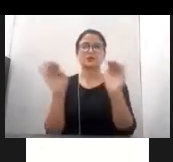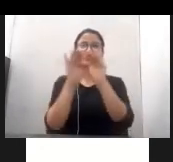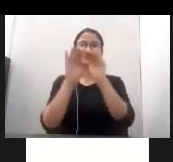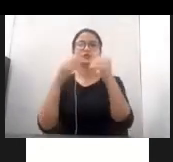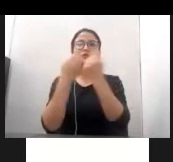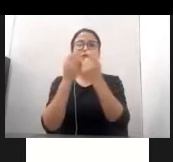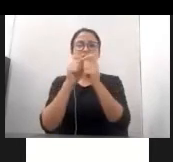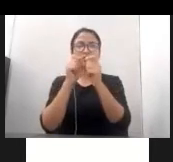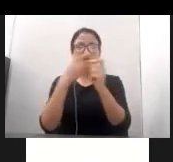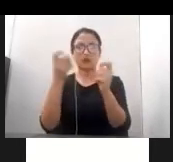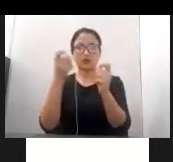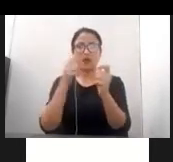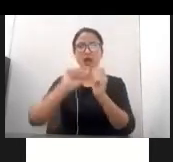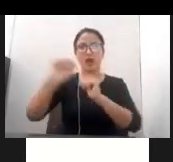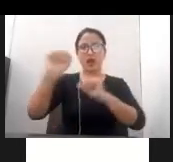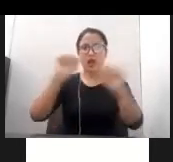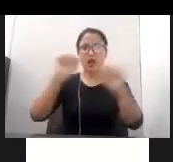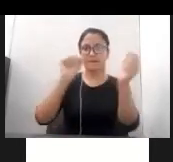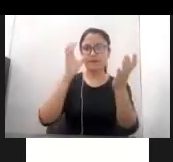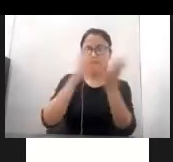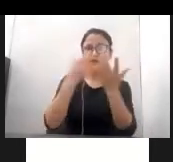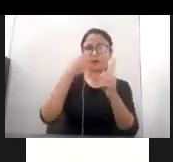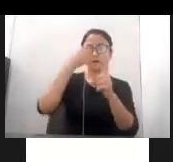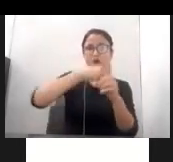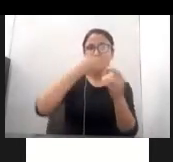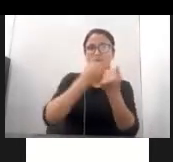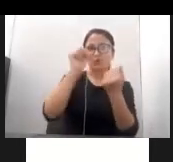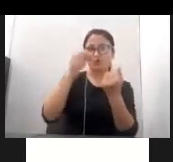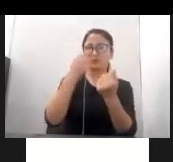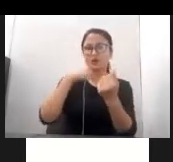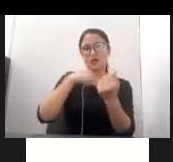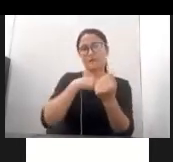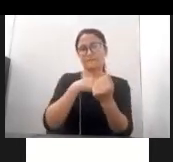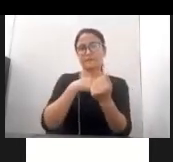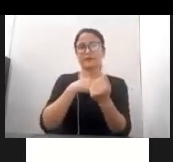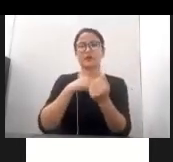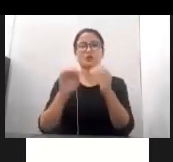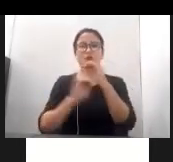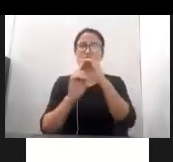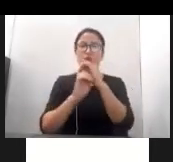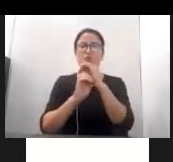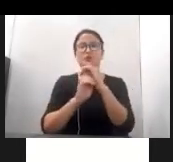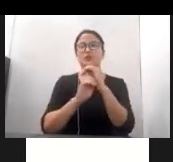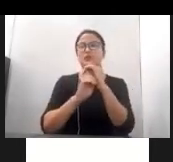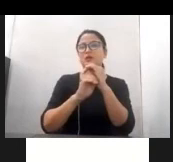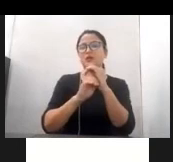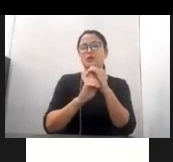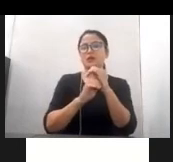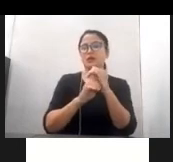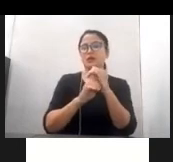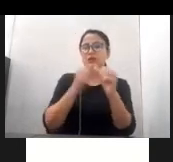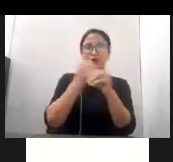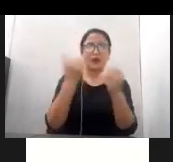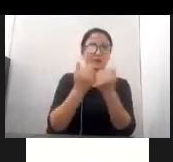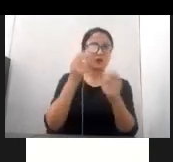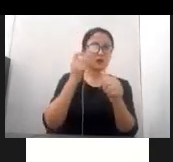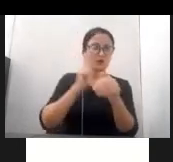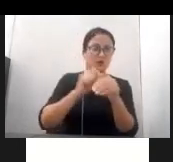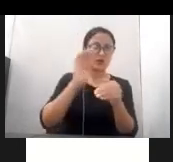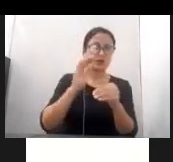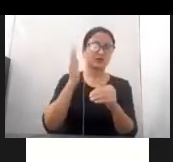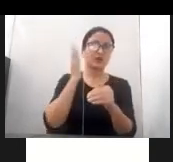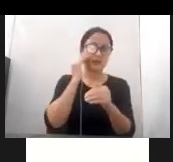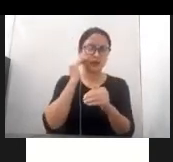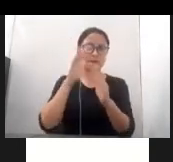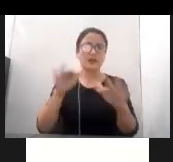पहल गर्नुपर्छ भन्ने कुरामा हामी यो समिति चाहिँ तत्पर छ। महिला बालबालिका ज्येष्ठ नागरिक अपाङ्गता भएका व्यक्तित्व सामाजिक